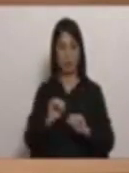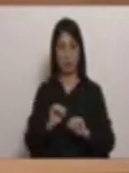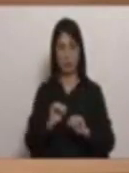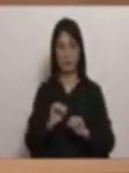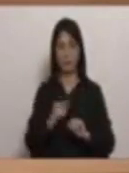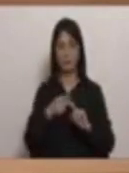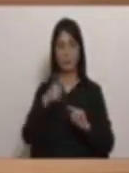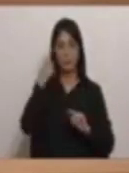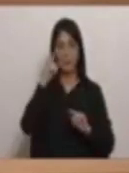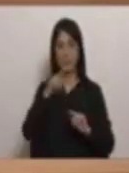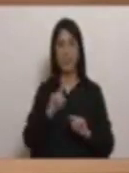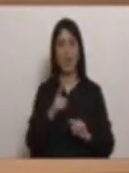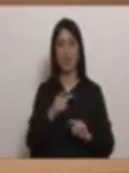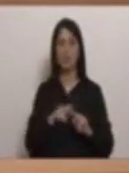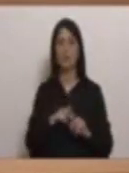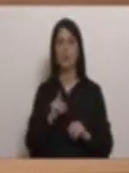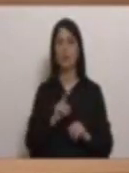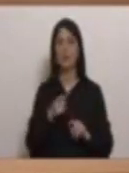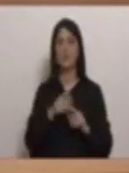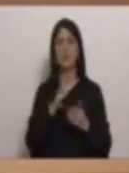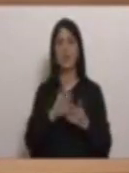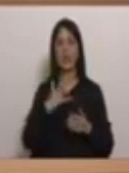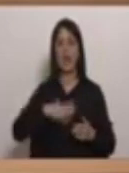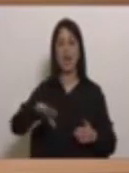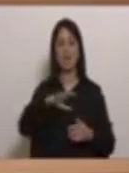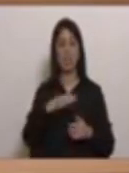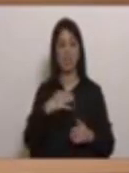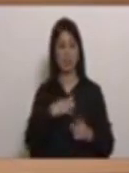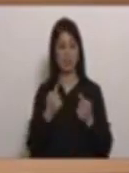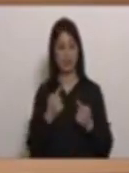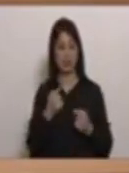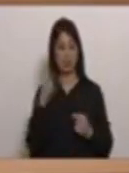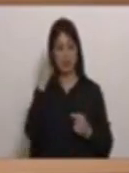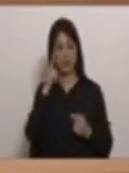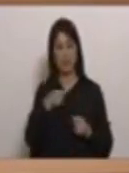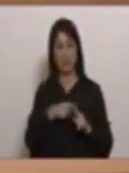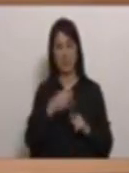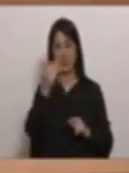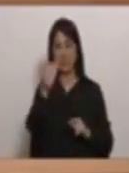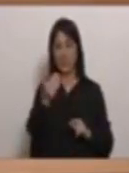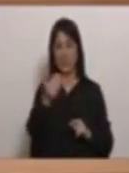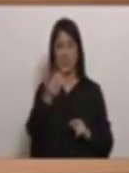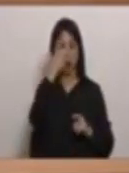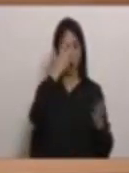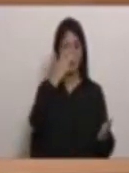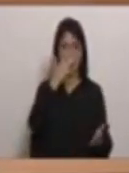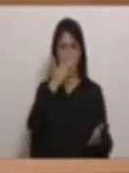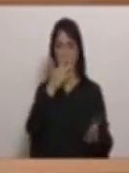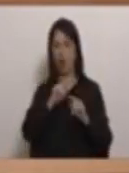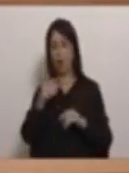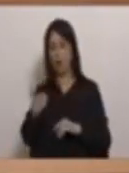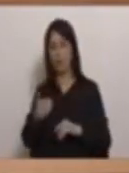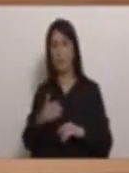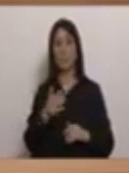ამ ინიციატივას. Რატო? Იმიტომ რომ ეს არის ქვეყნისთვის მნიშვნელოვანი ინიციატივა. Ეს არის თქვენი ან ოცნების ან ოპოზიციის, ეს